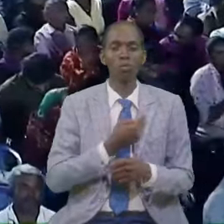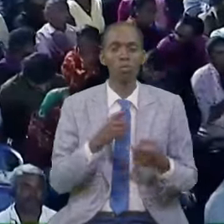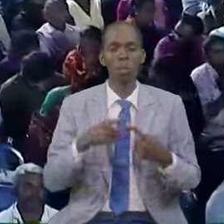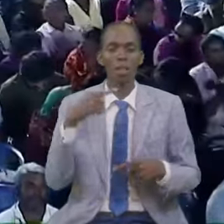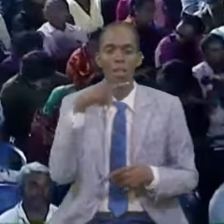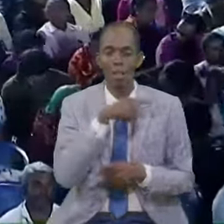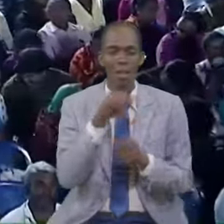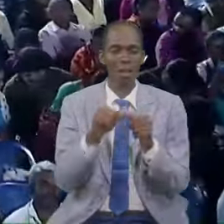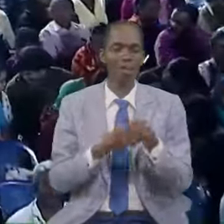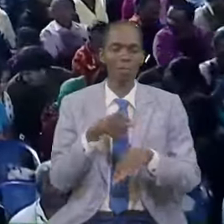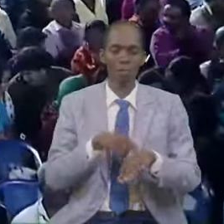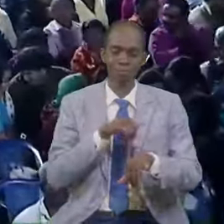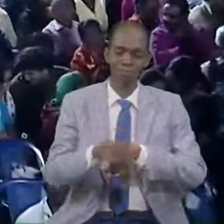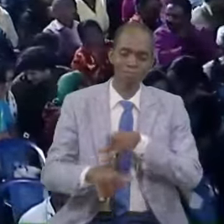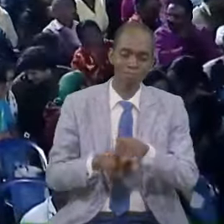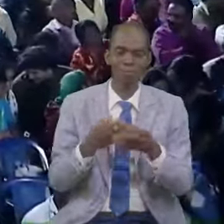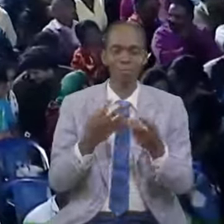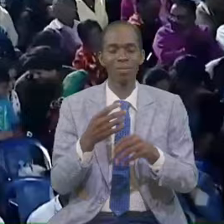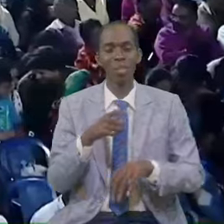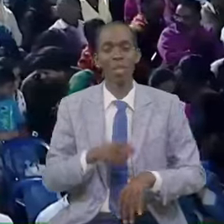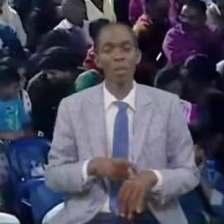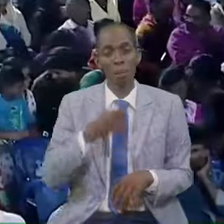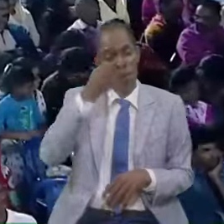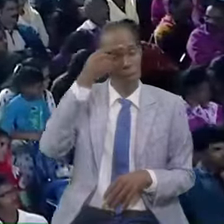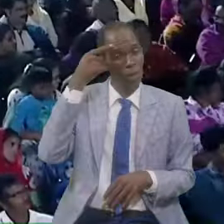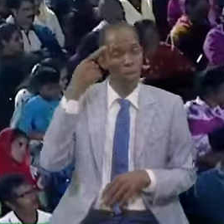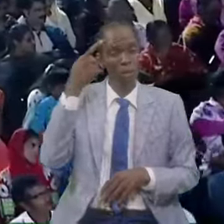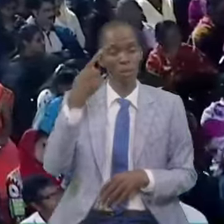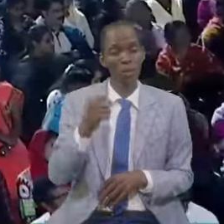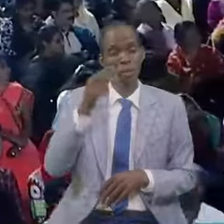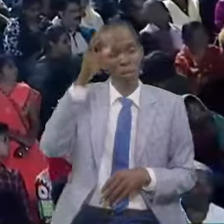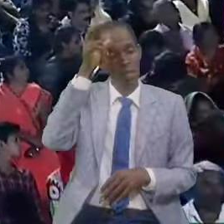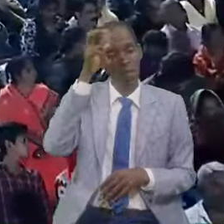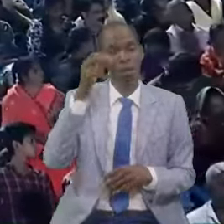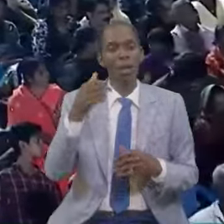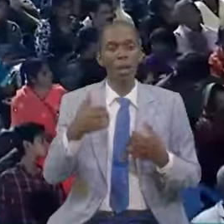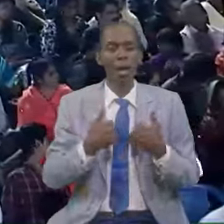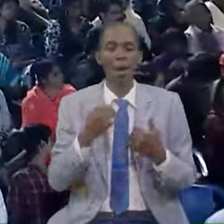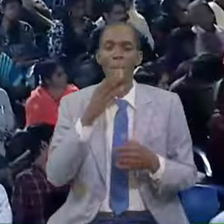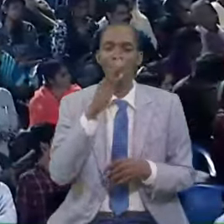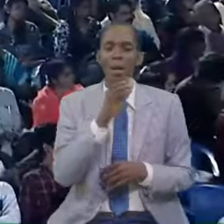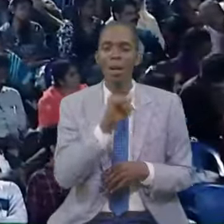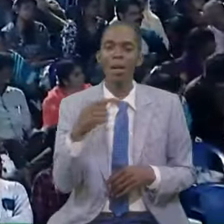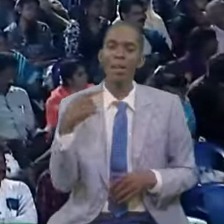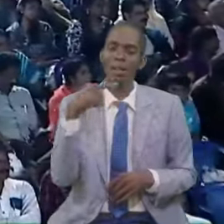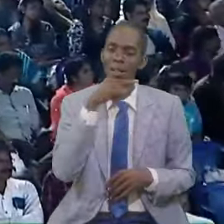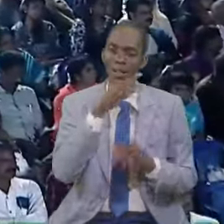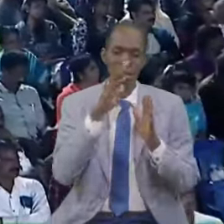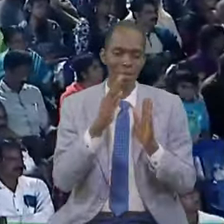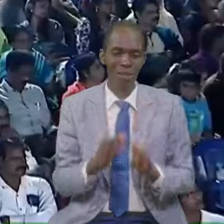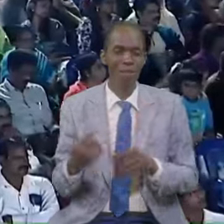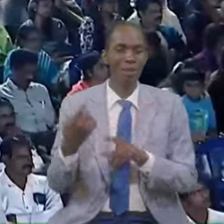every time, because he has been a liar from the beginning and is